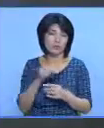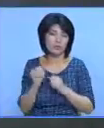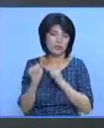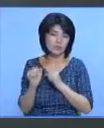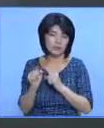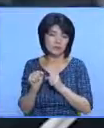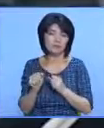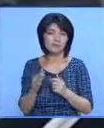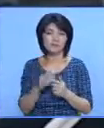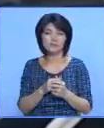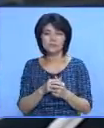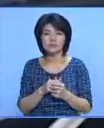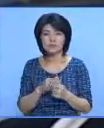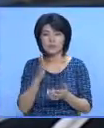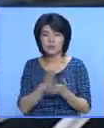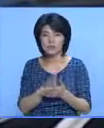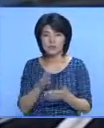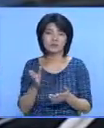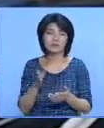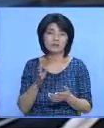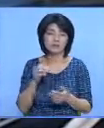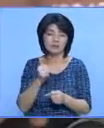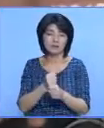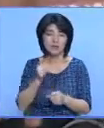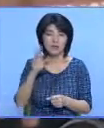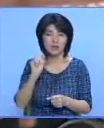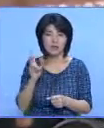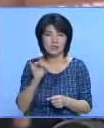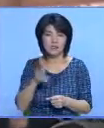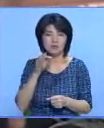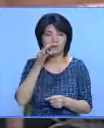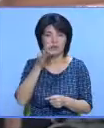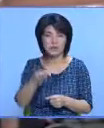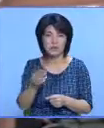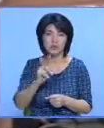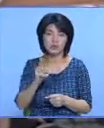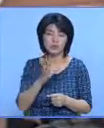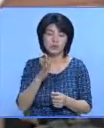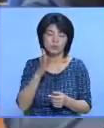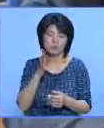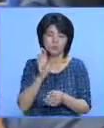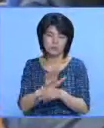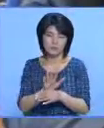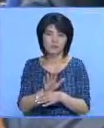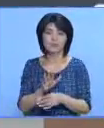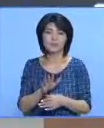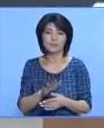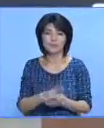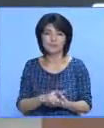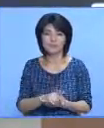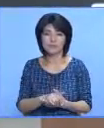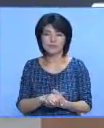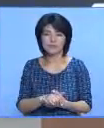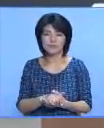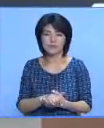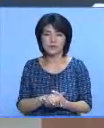құрамында құзырлы мекеме өкілдері бар. Болат Бақау әлеуметтік желілердегі арыз шағымдарды да қаперге алуды тапсырды. Вот у вас у